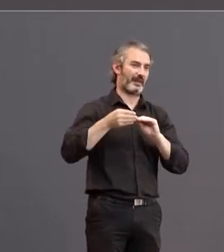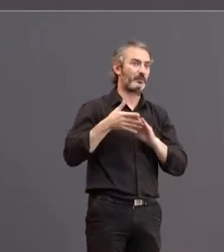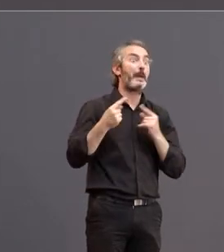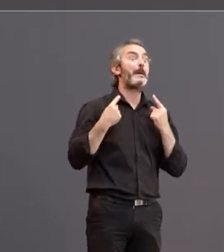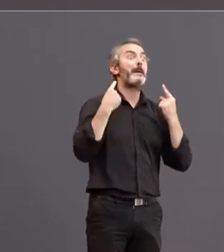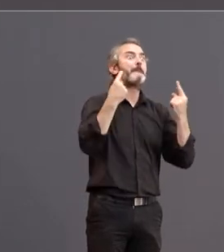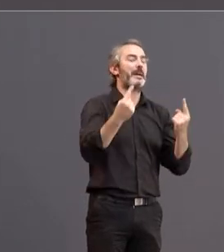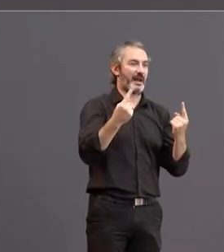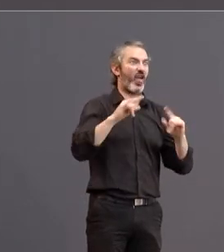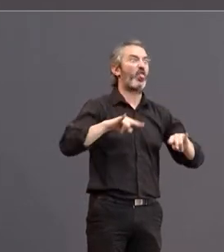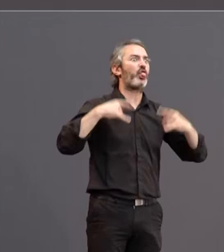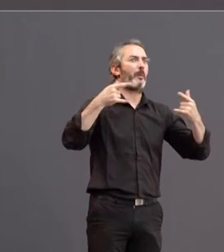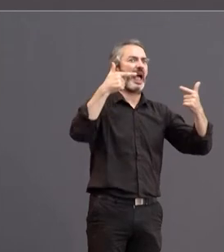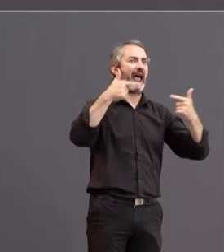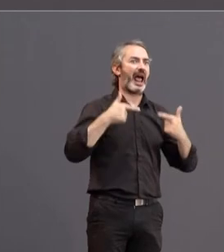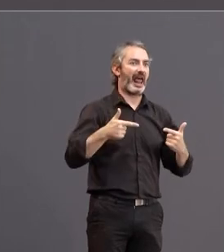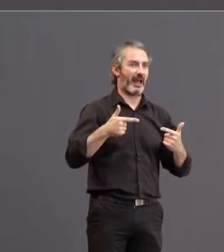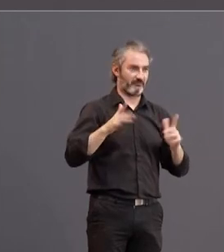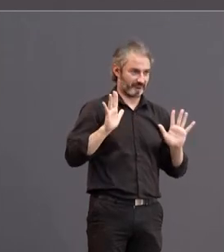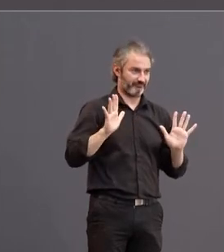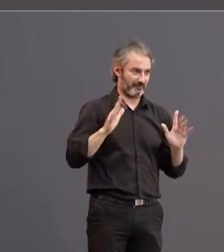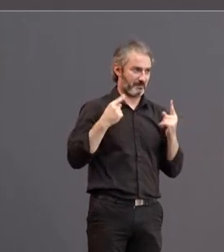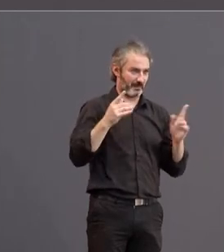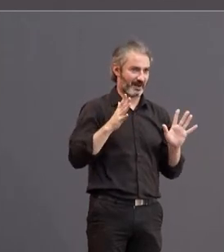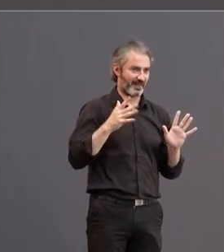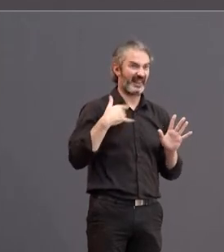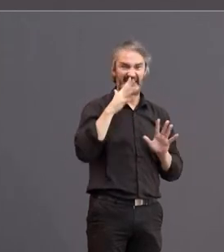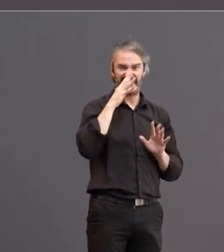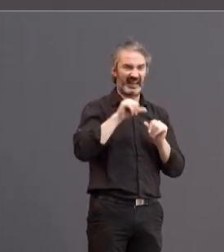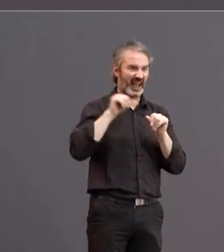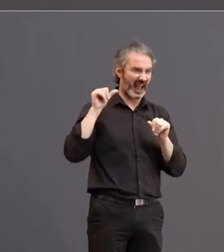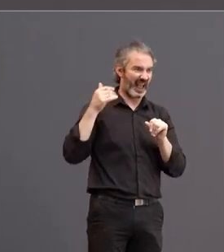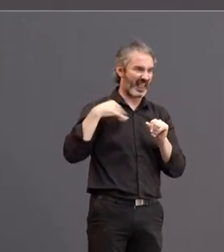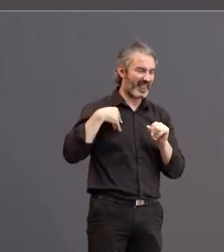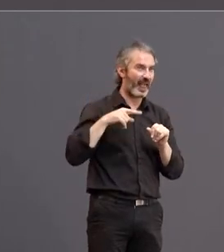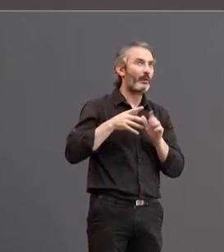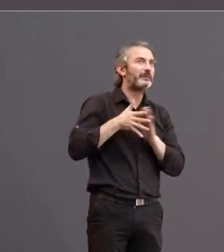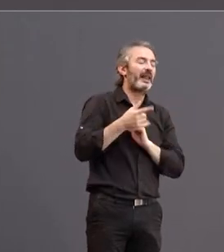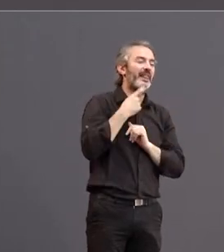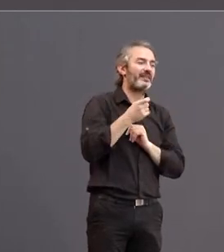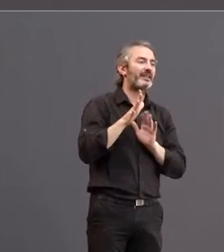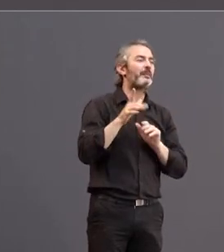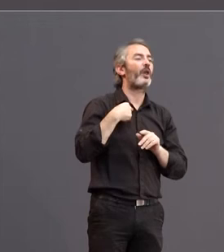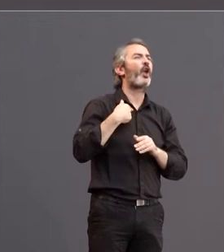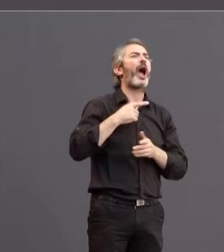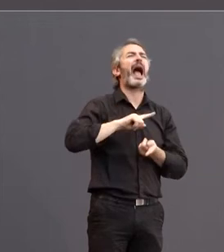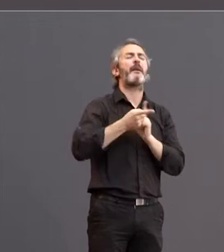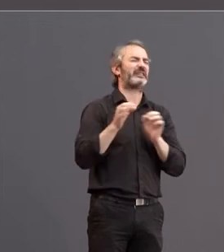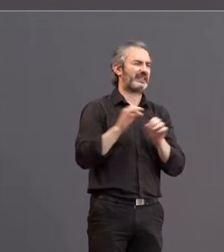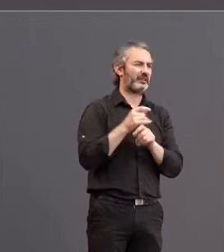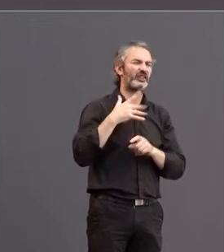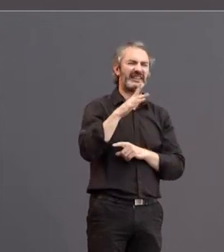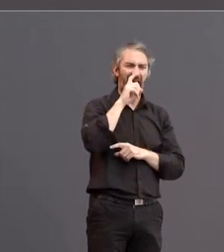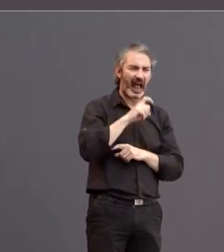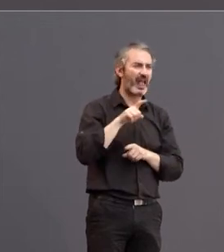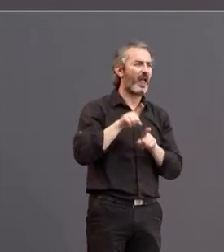primera promoció en fer aquest doble grau i això no ho pot dir tothom. Han set 5 anys que no sabria ben bé com descriure, però que no canviaria per res. Hem estat